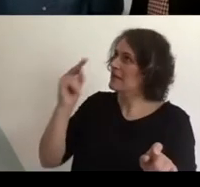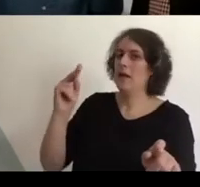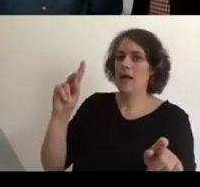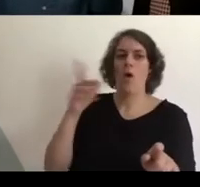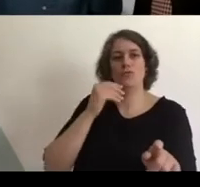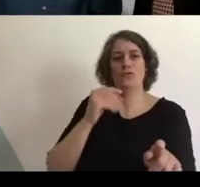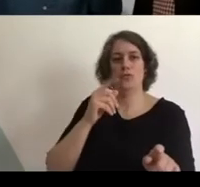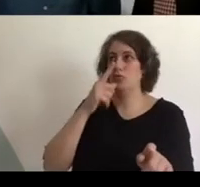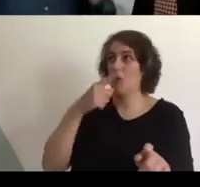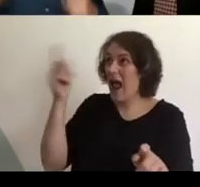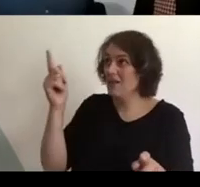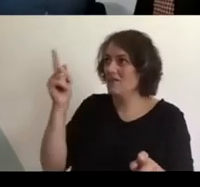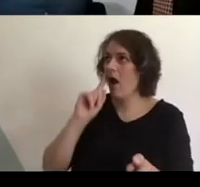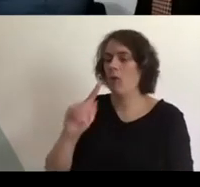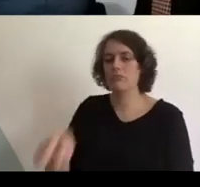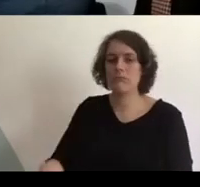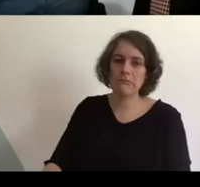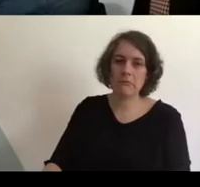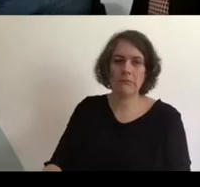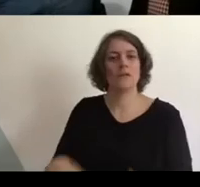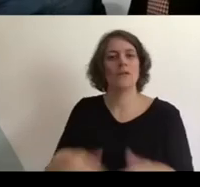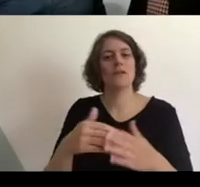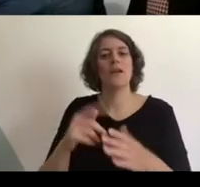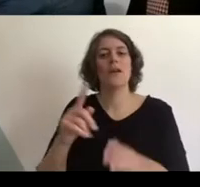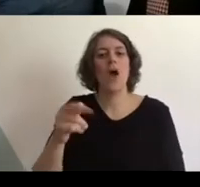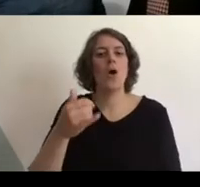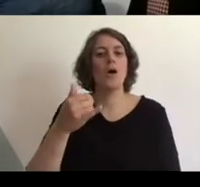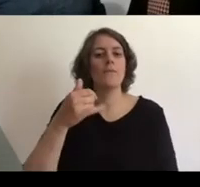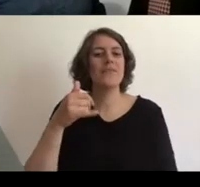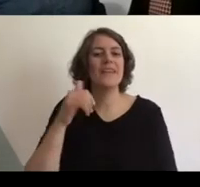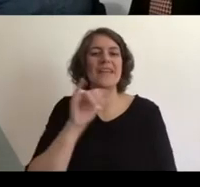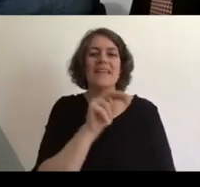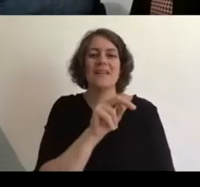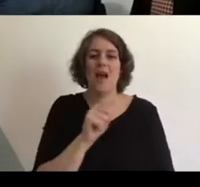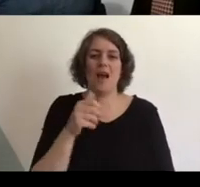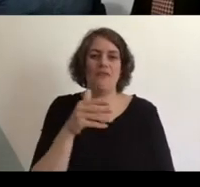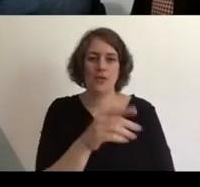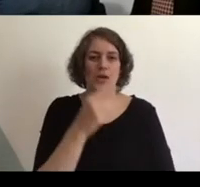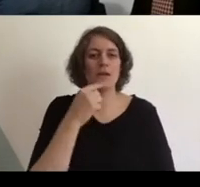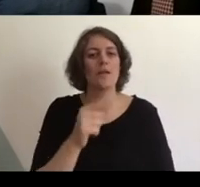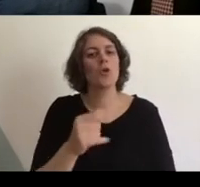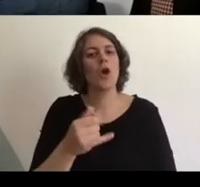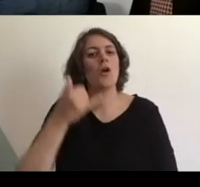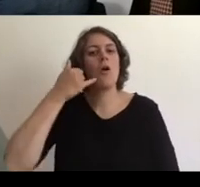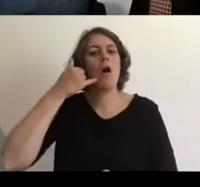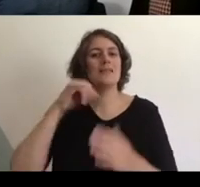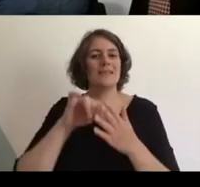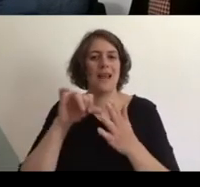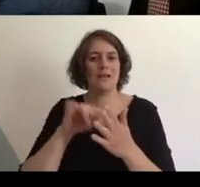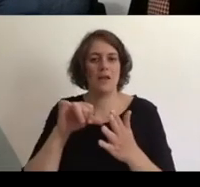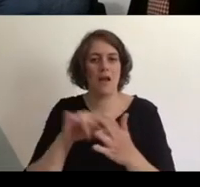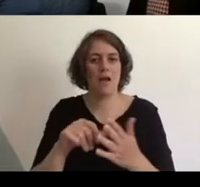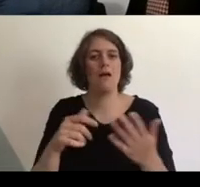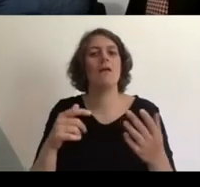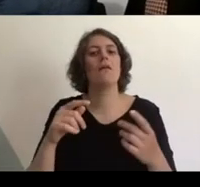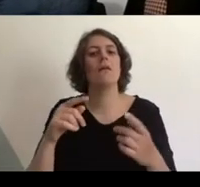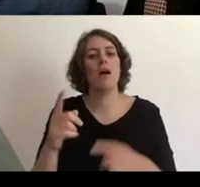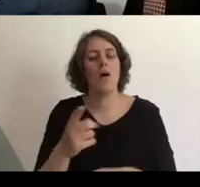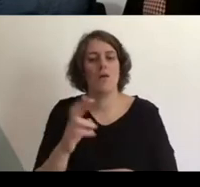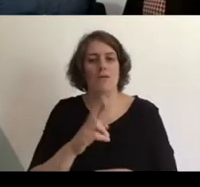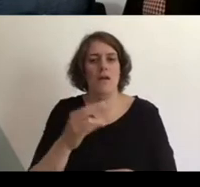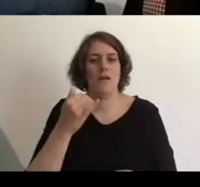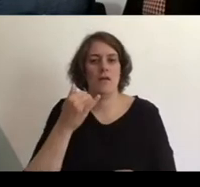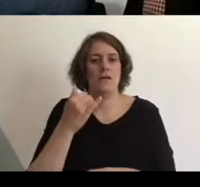hat das gesagt, dass ein Callcenter darauf setzt, dass jemand, der eine Sehbehinderung hat oder erblindet ist, anders zuhört. Es gibt